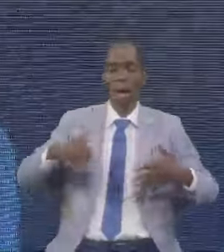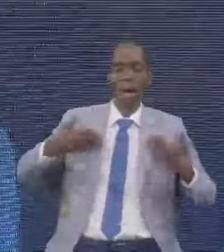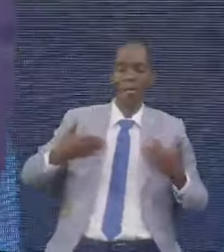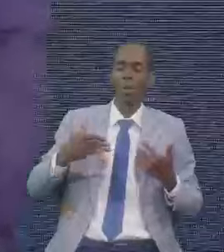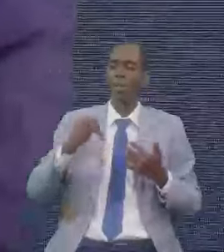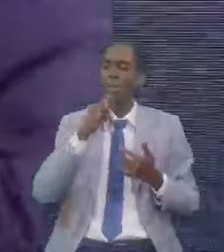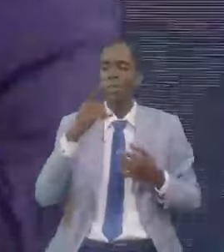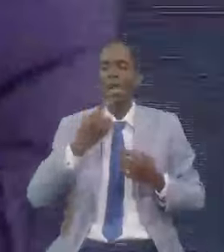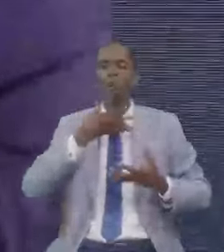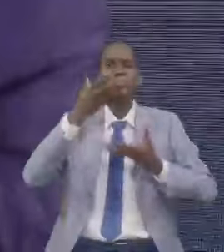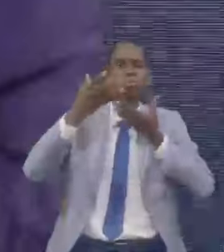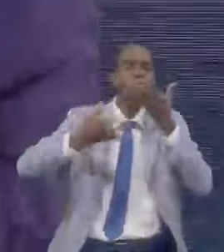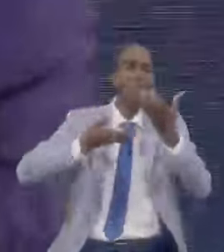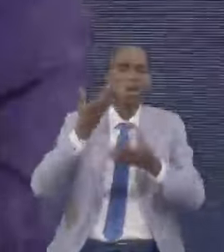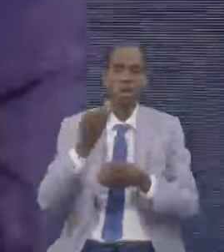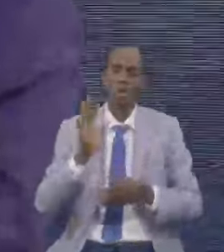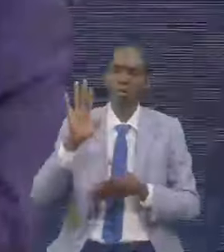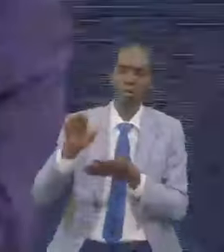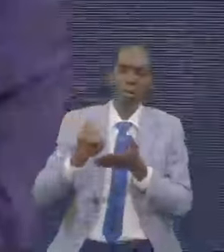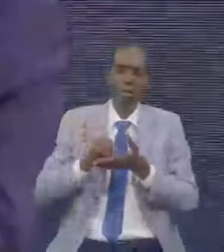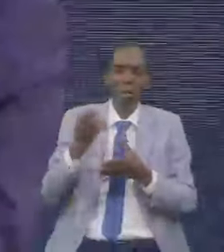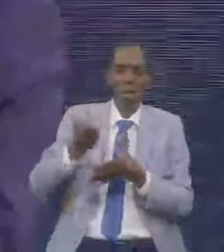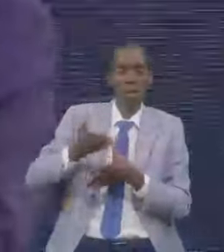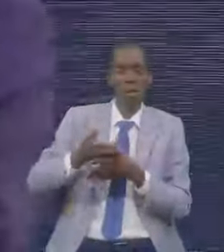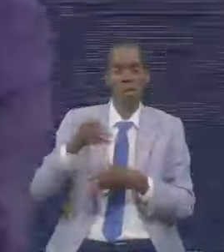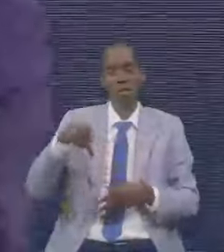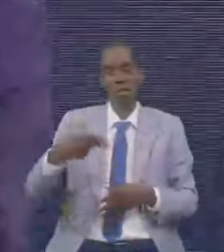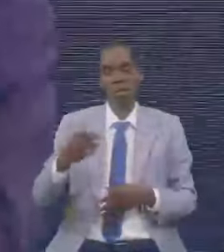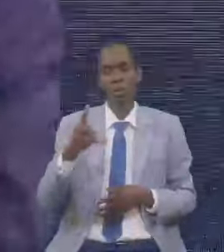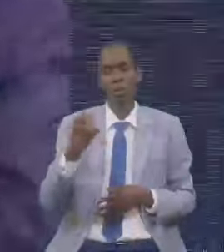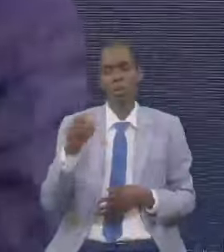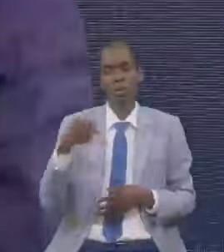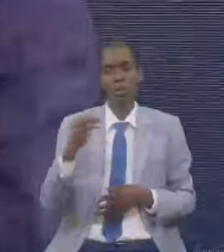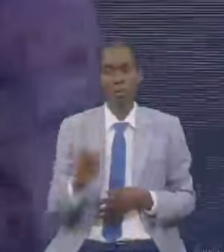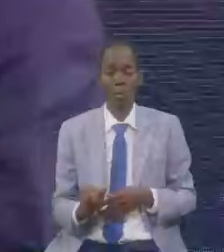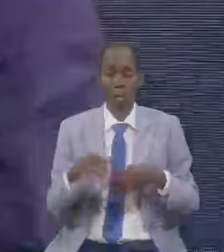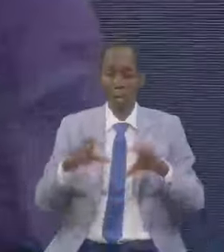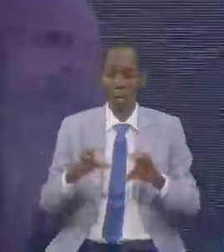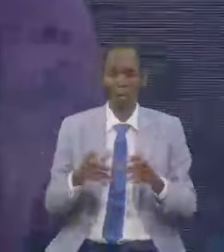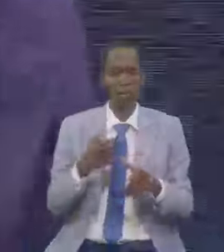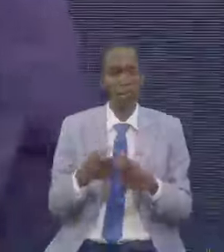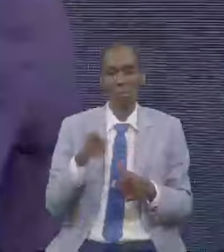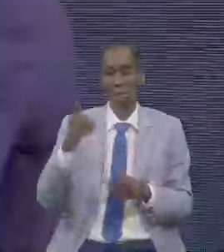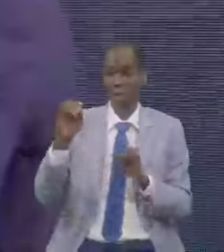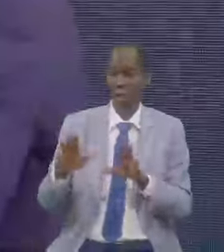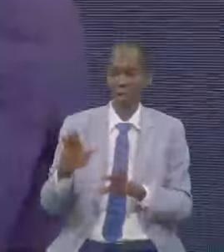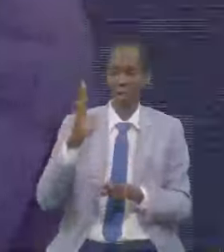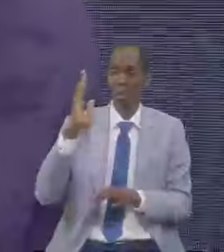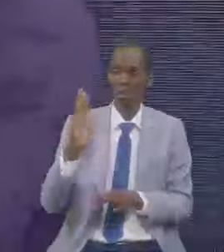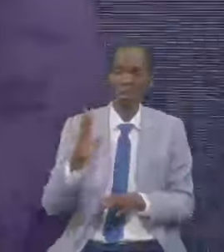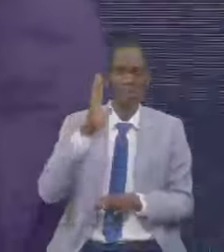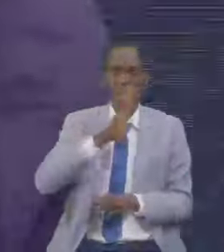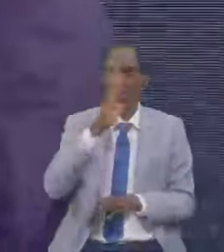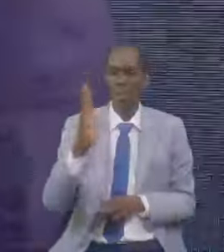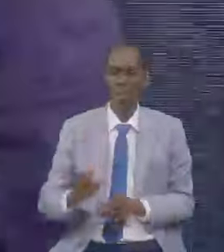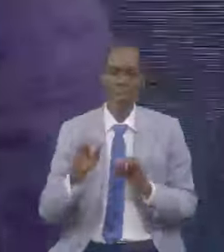philosophy class. He'll never teach us real philosophy. వేదాంతం నేర్చుకోవాల్సిన తరగతిలో వేదాంతం చెప్పకుండా ఆనందపడ్డం